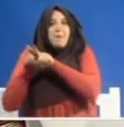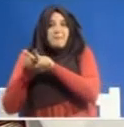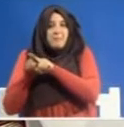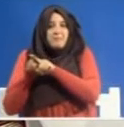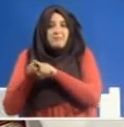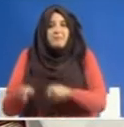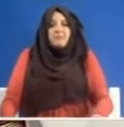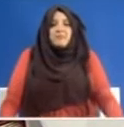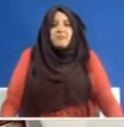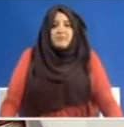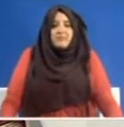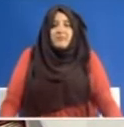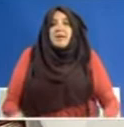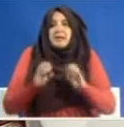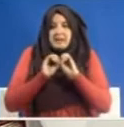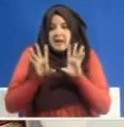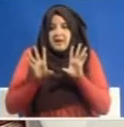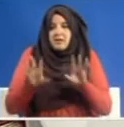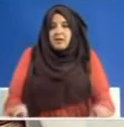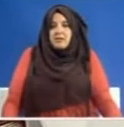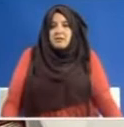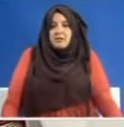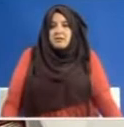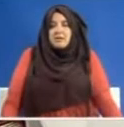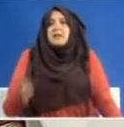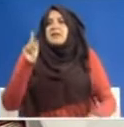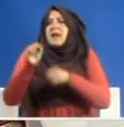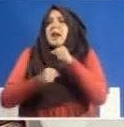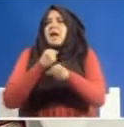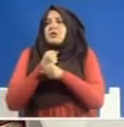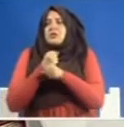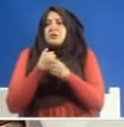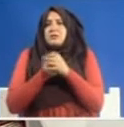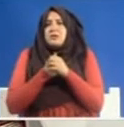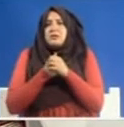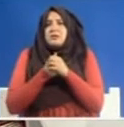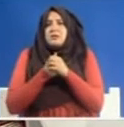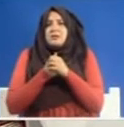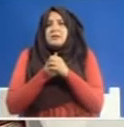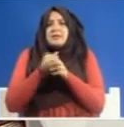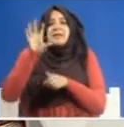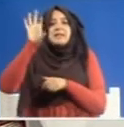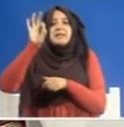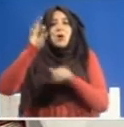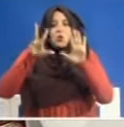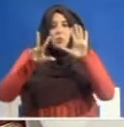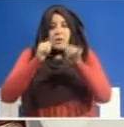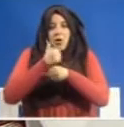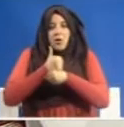نعم شيخ واضح لي سنه لك استفسار. نعم عمرها كم؟ شحال في عمرك اختي الكريمه حوريه؟ في عمري 58. الله